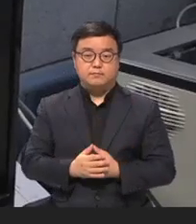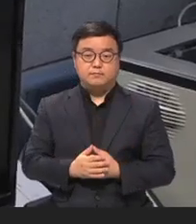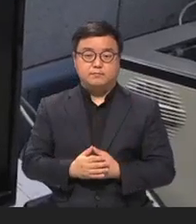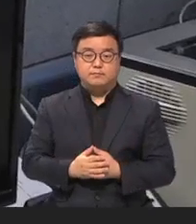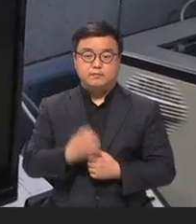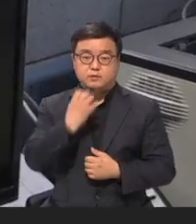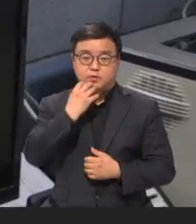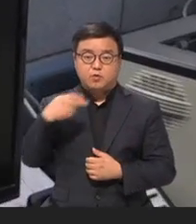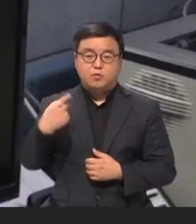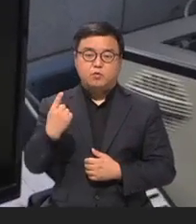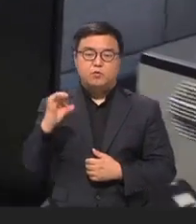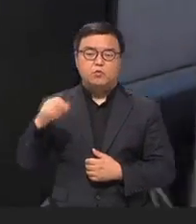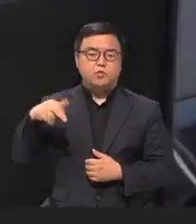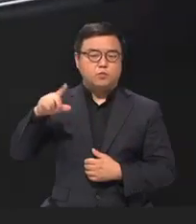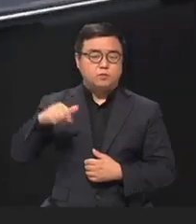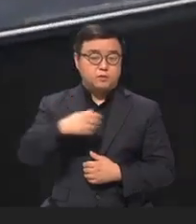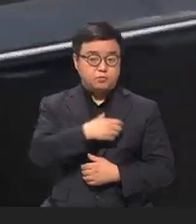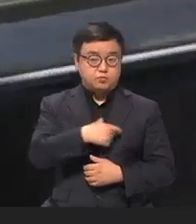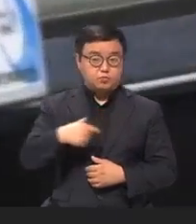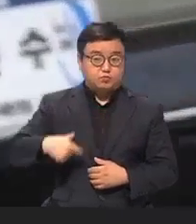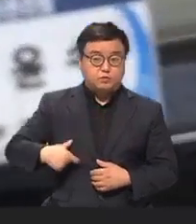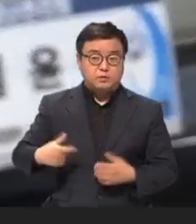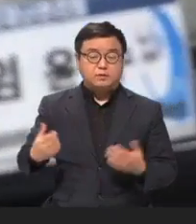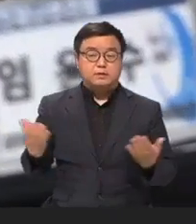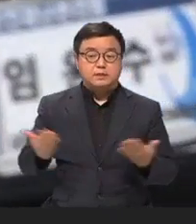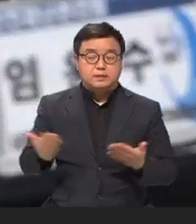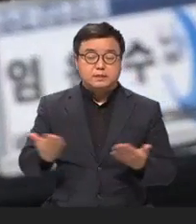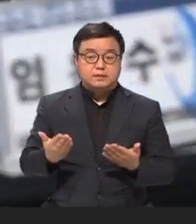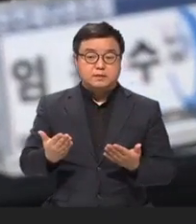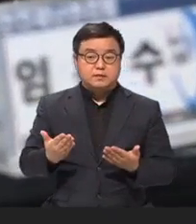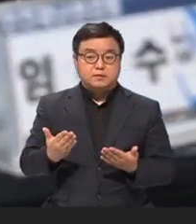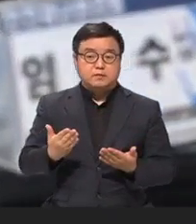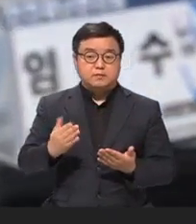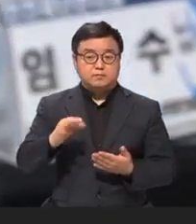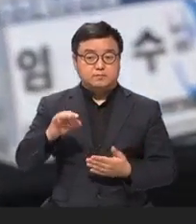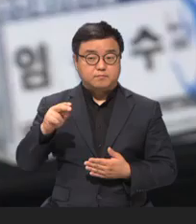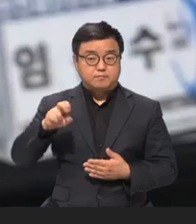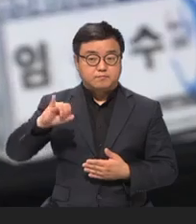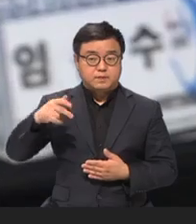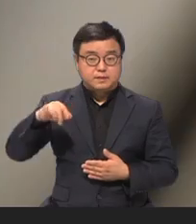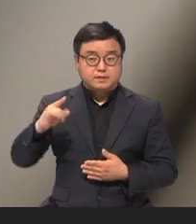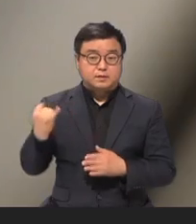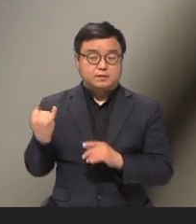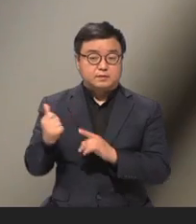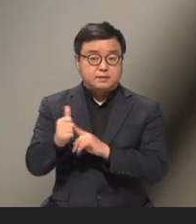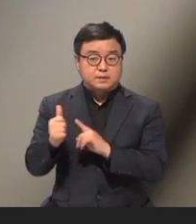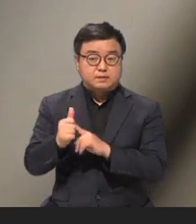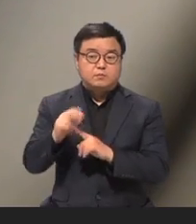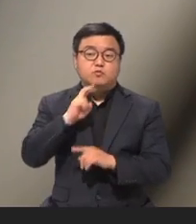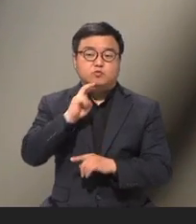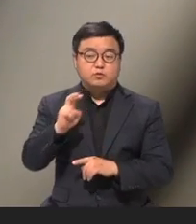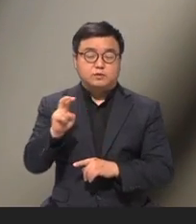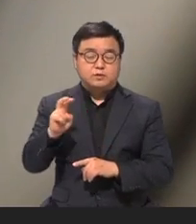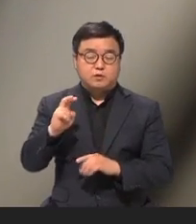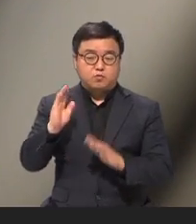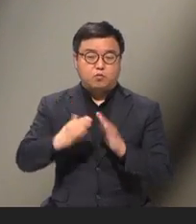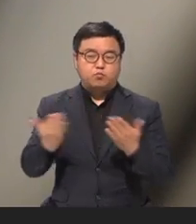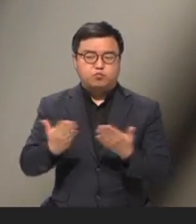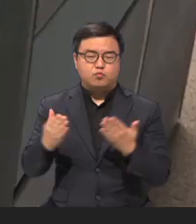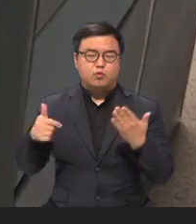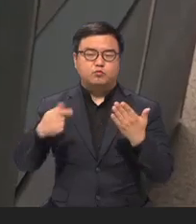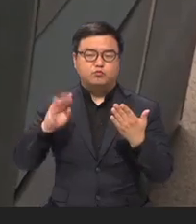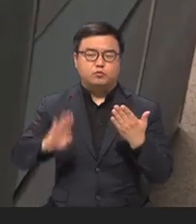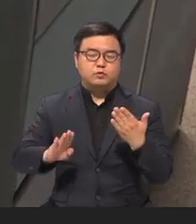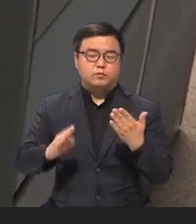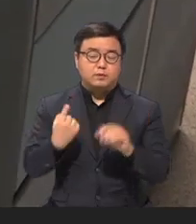서울 동작구청에서 일하는 20살 민재 씨는 구급 공무원입니다. 공업고등학교 2학년이던 재작년, 대학에